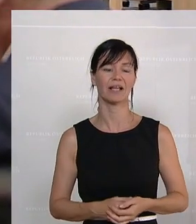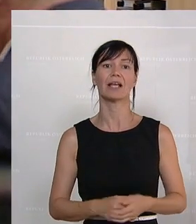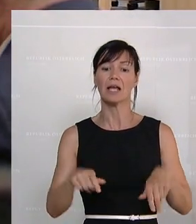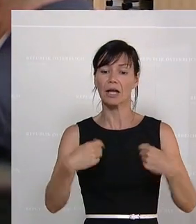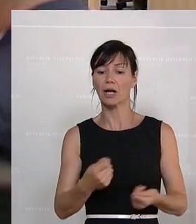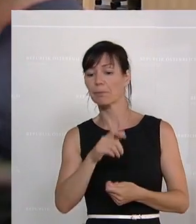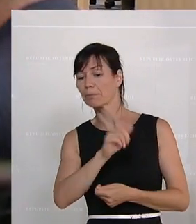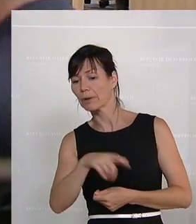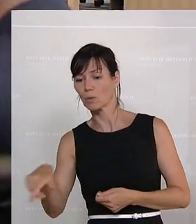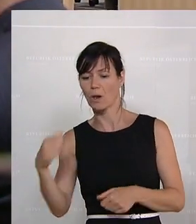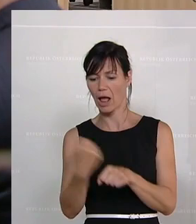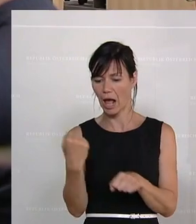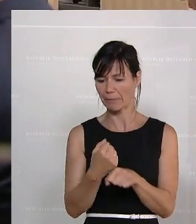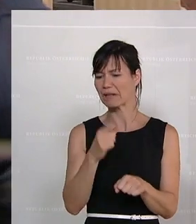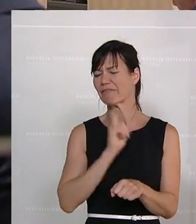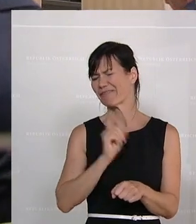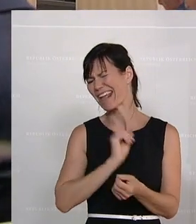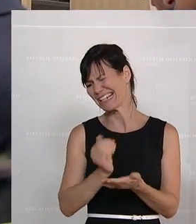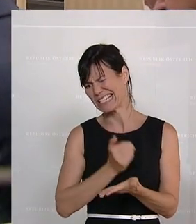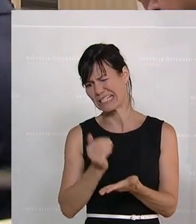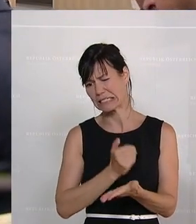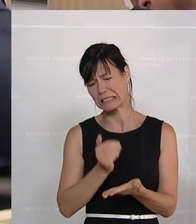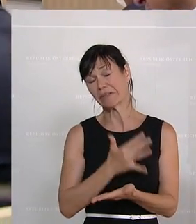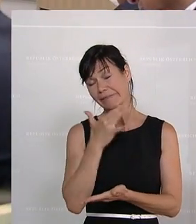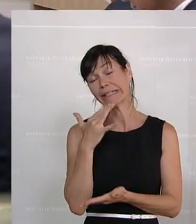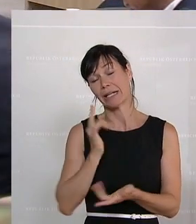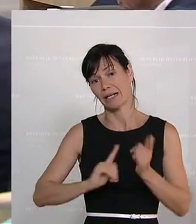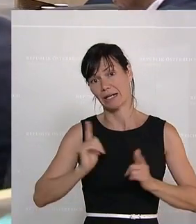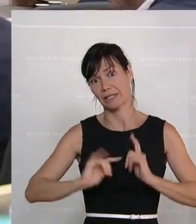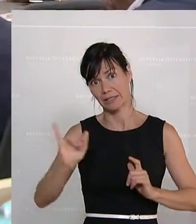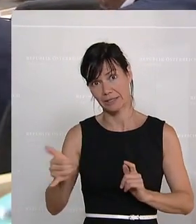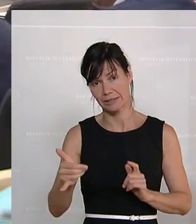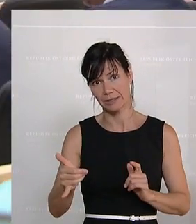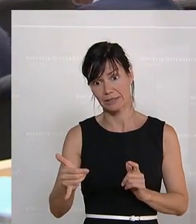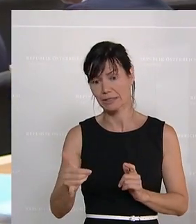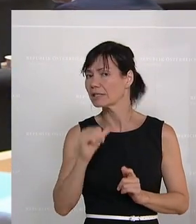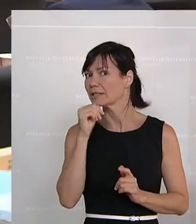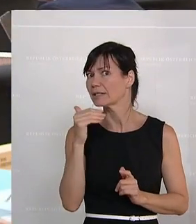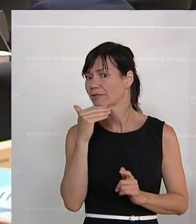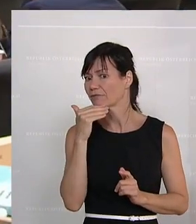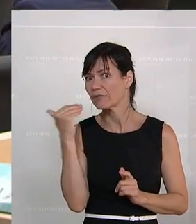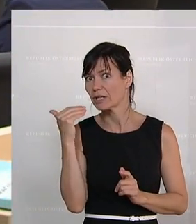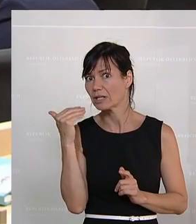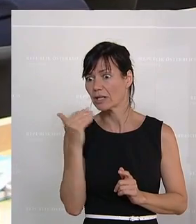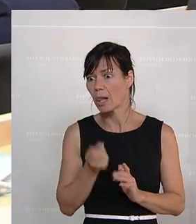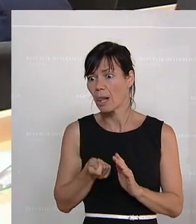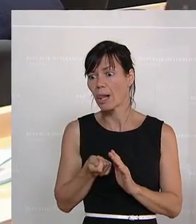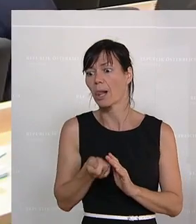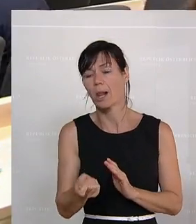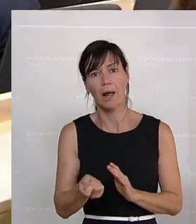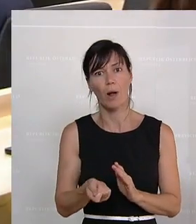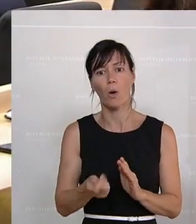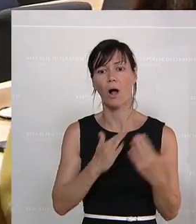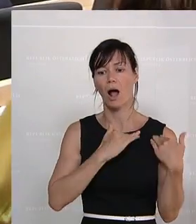der clans einkommen haben das sind ja viele mehr als uns recht sein kann und die noch nicht soviel tatsächlich ja die noch nicht so viel